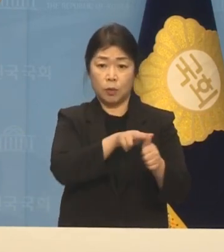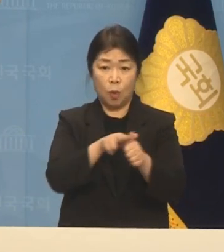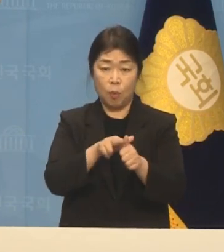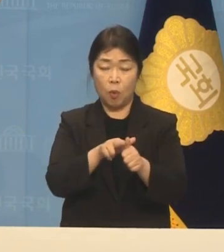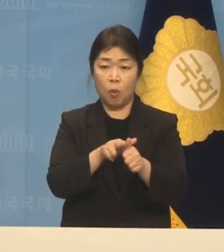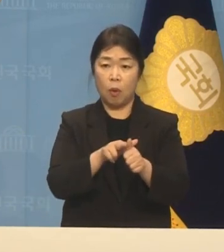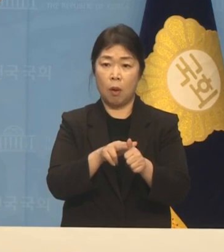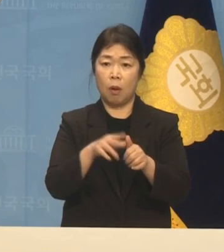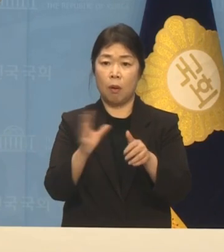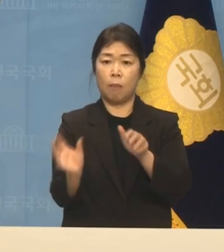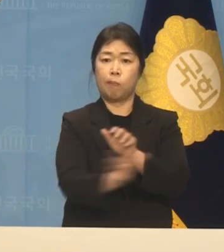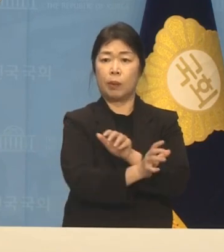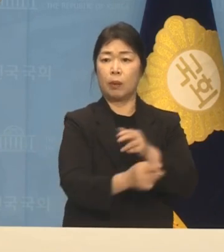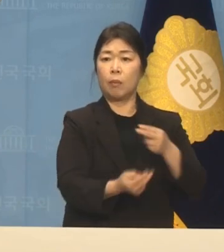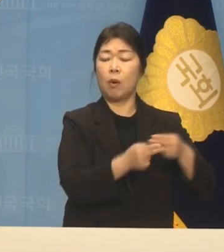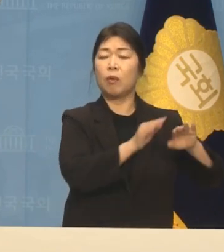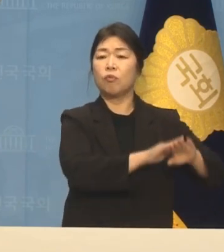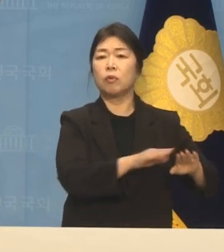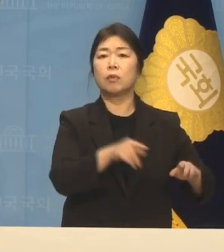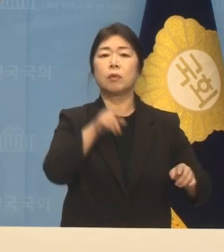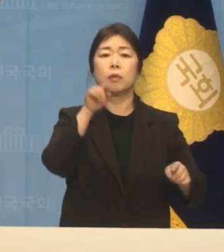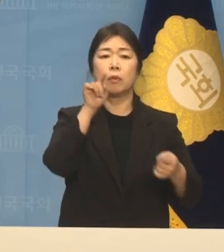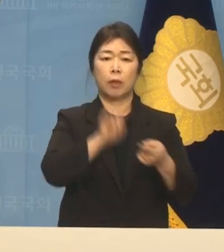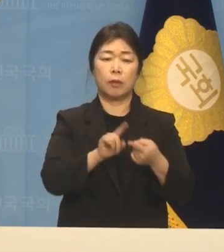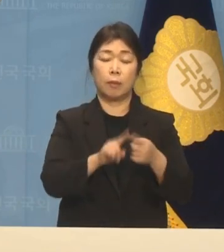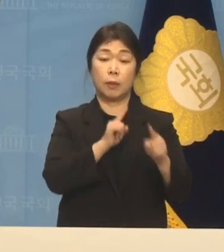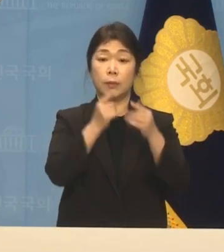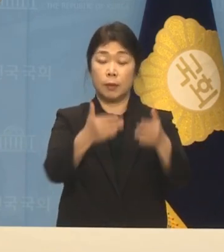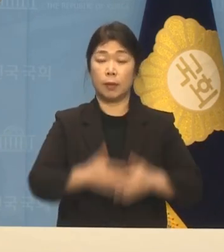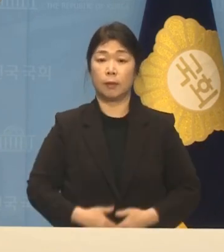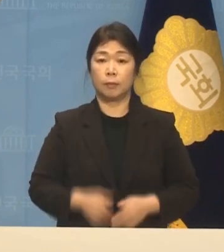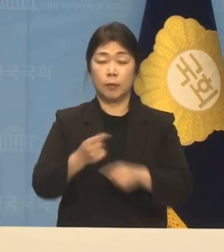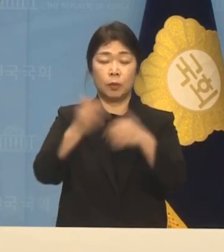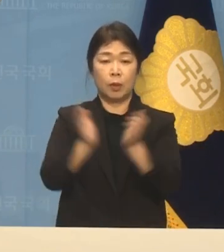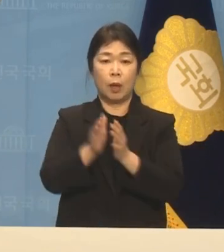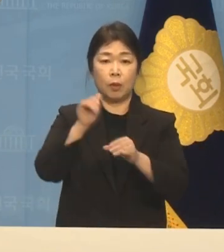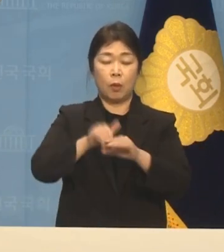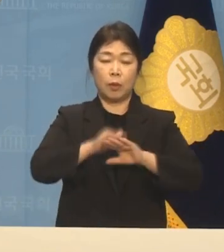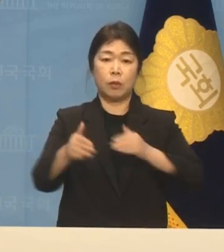기자회견을 하겠습니다. 더불어민주당 선거대책위원회